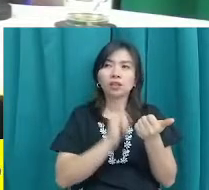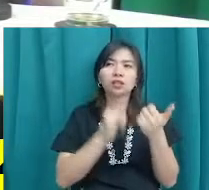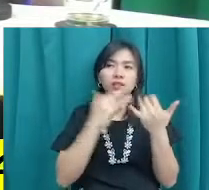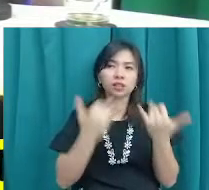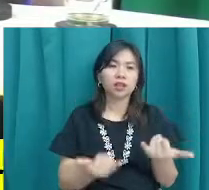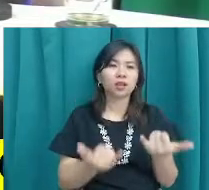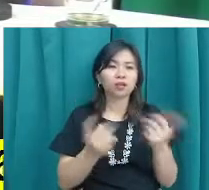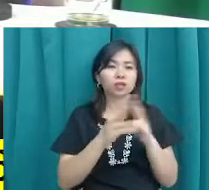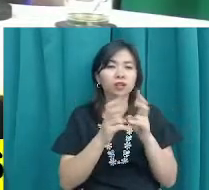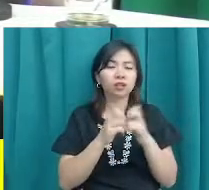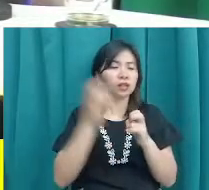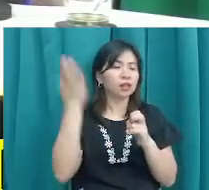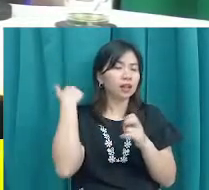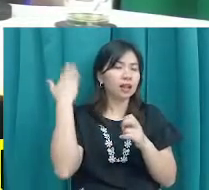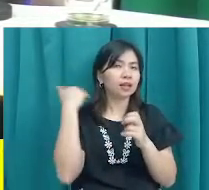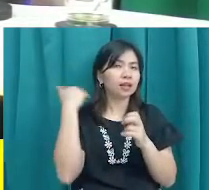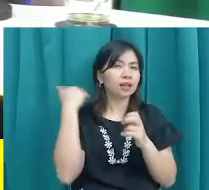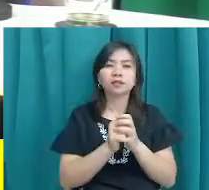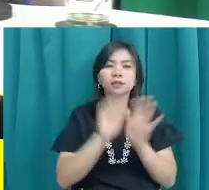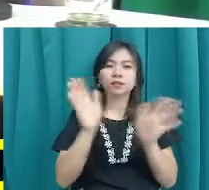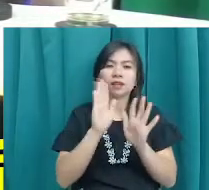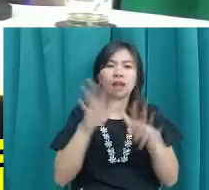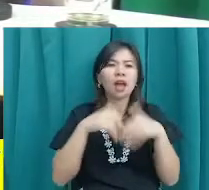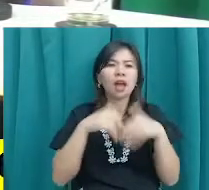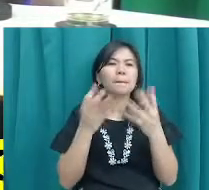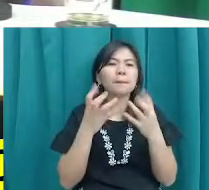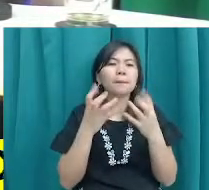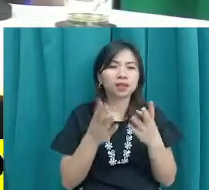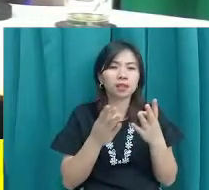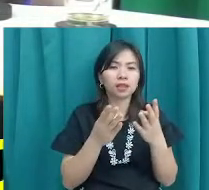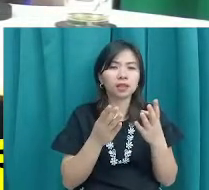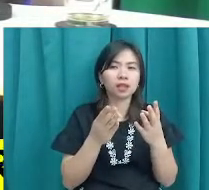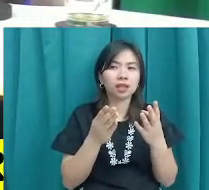ang naisama mo sa simbahan? Ilan?